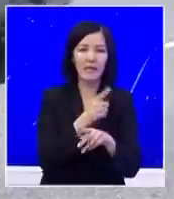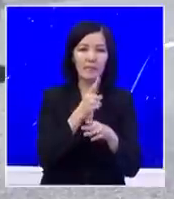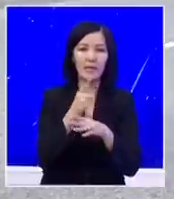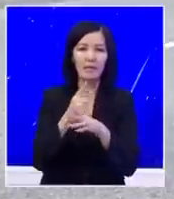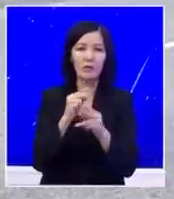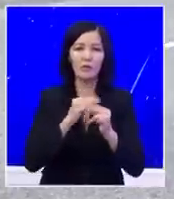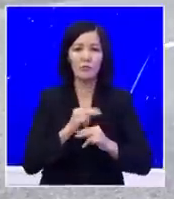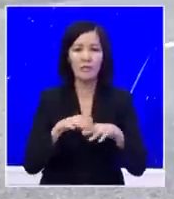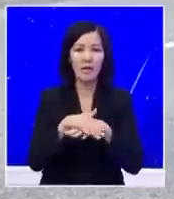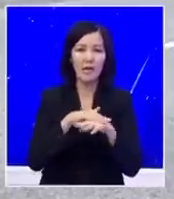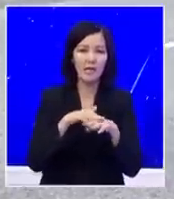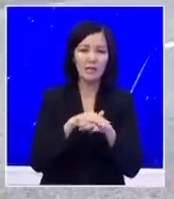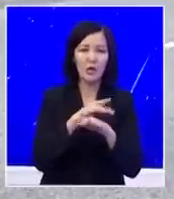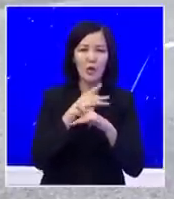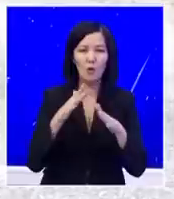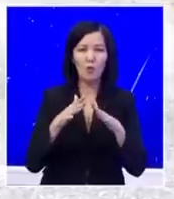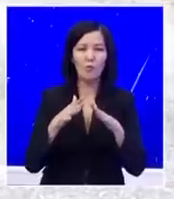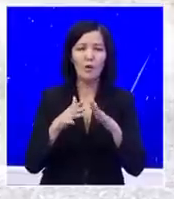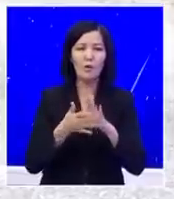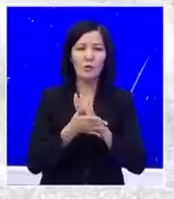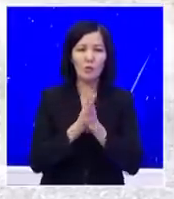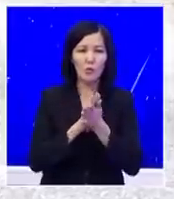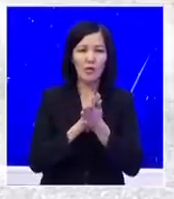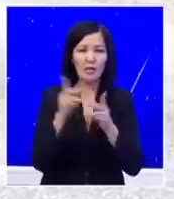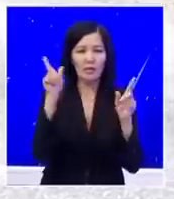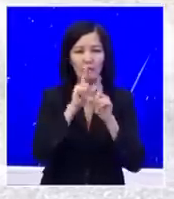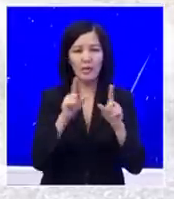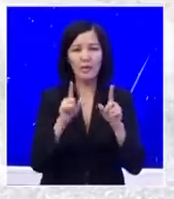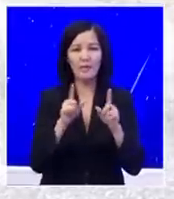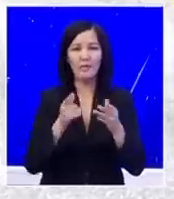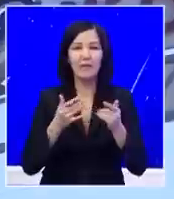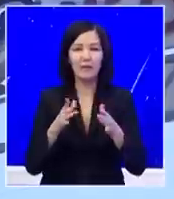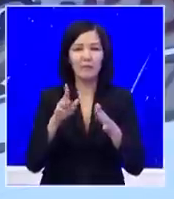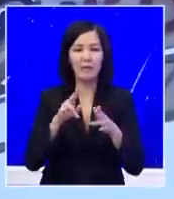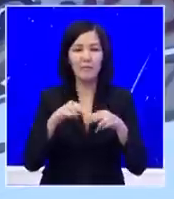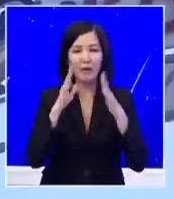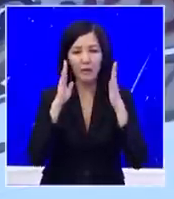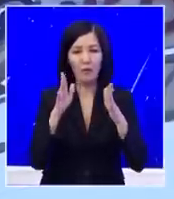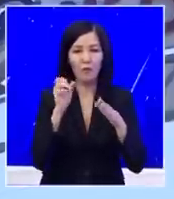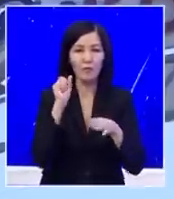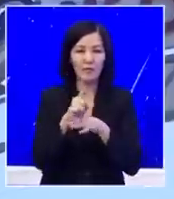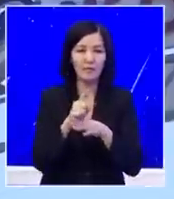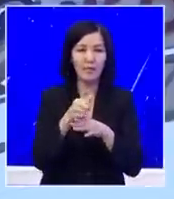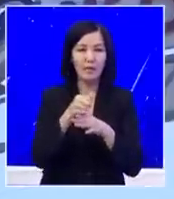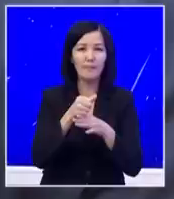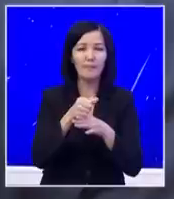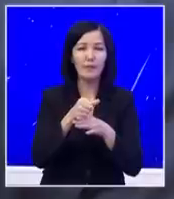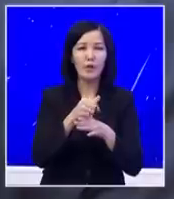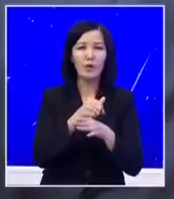санитарлық бекеттегі жұмыс пен халық көп шоғырланатын мекемелердегі санитарлық талаптарды ерекше бақылауға алуды